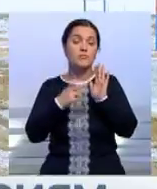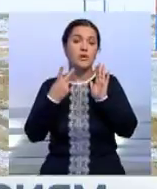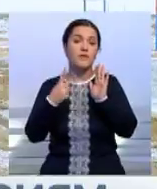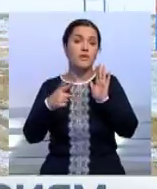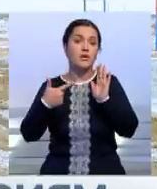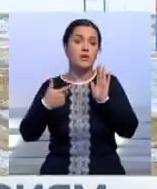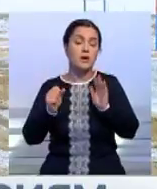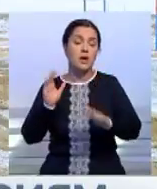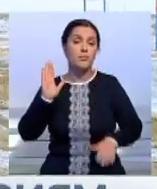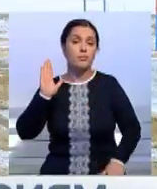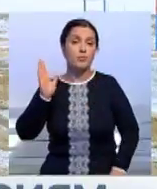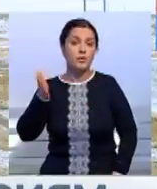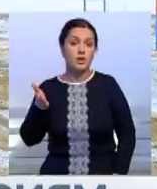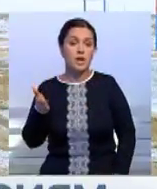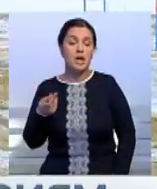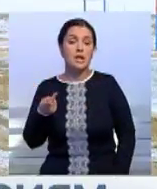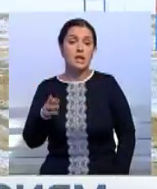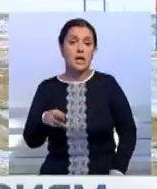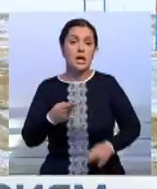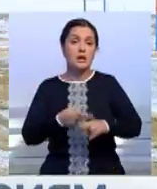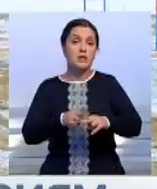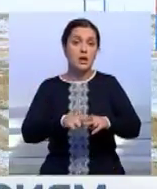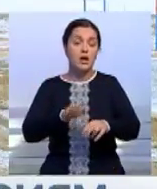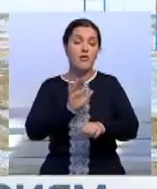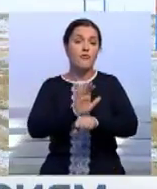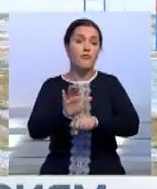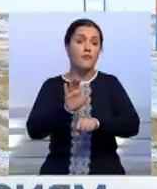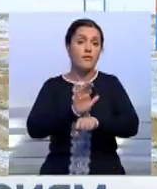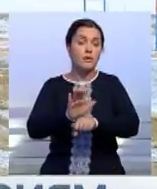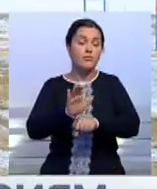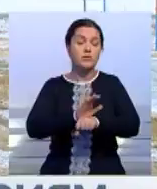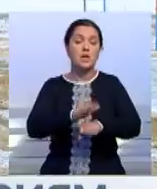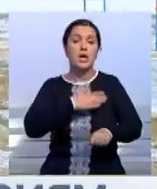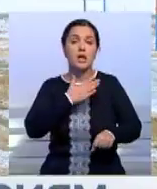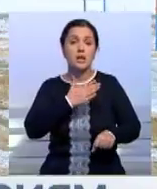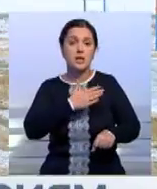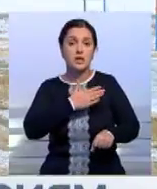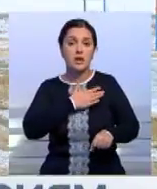1070-20 гектаров. Для этого выпускаются нашими